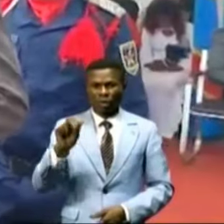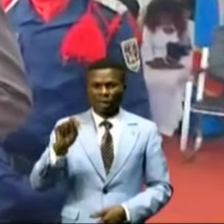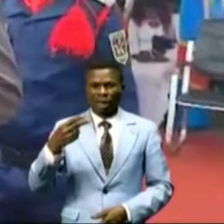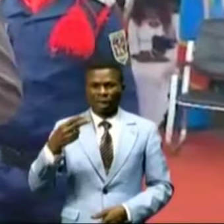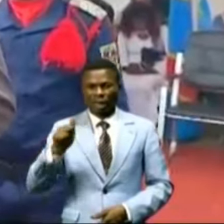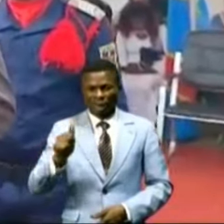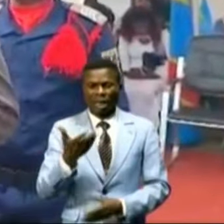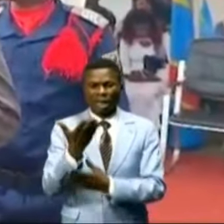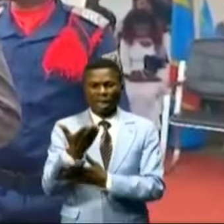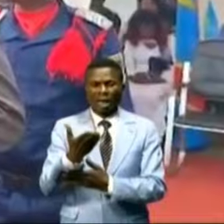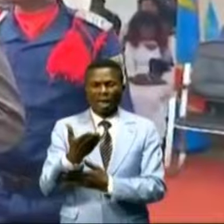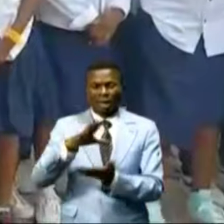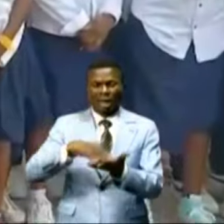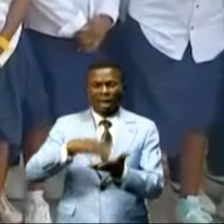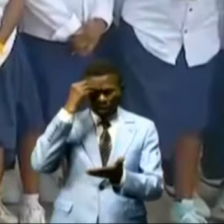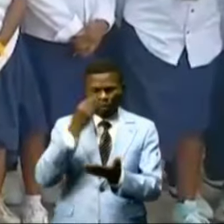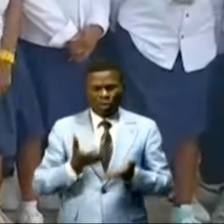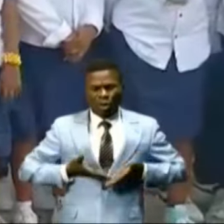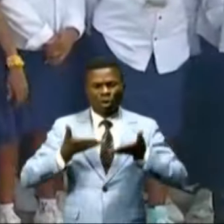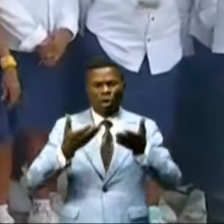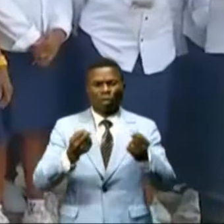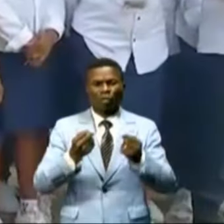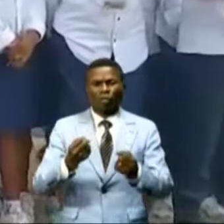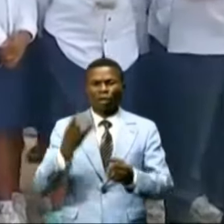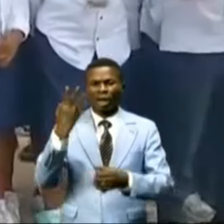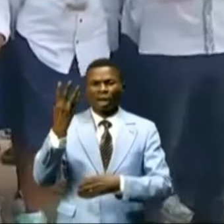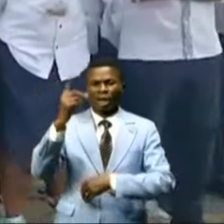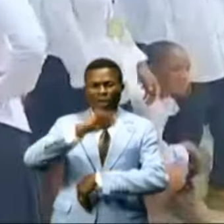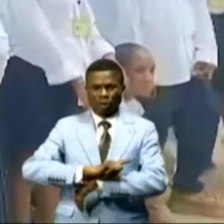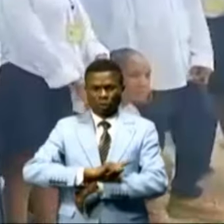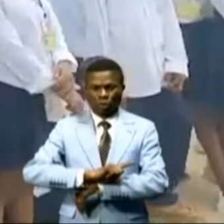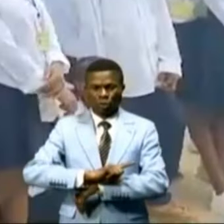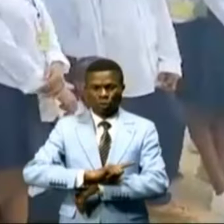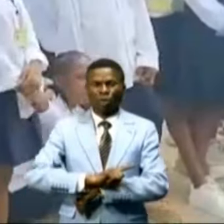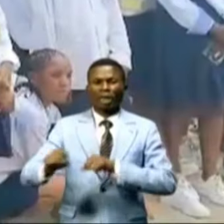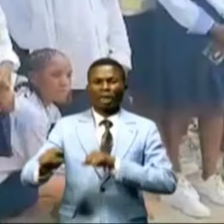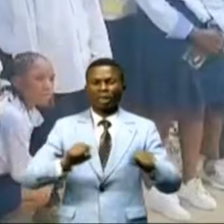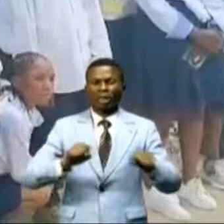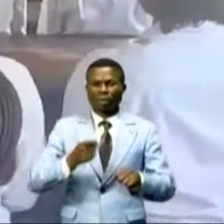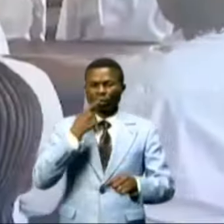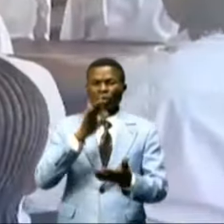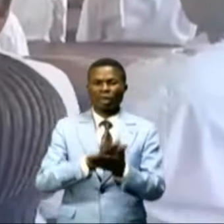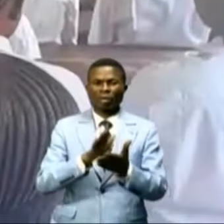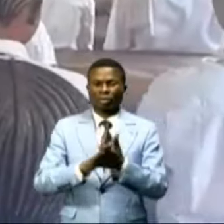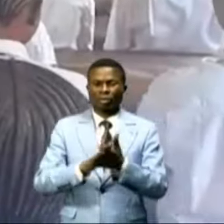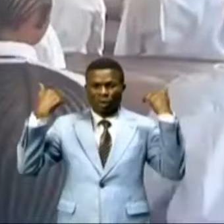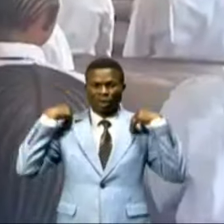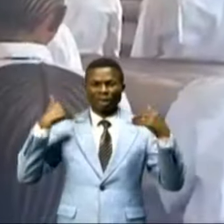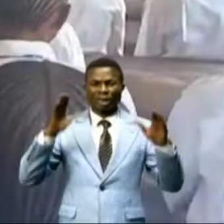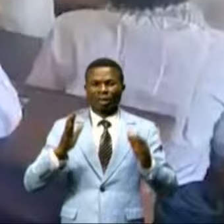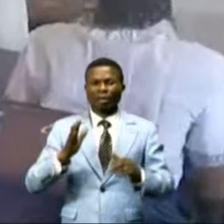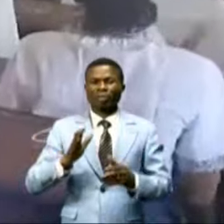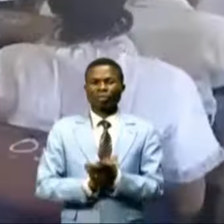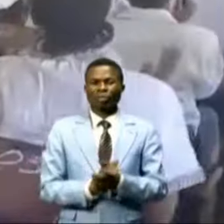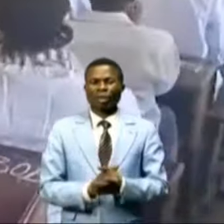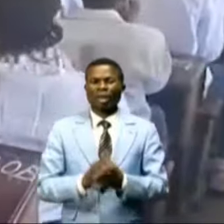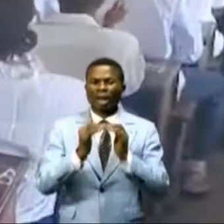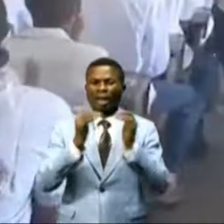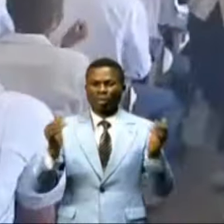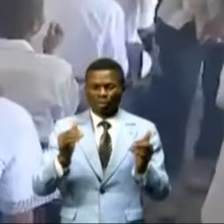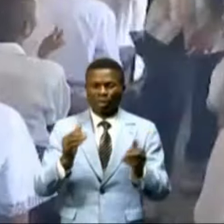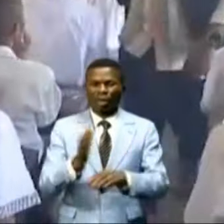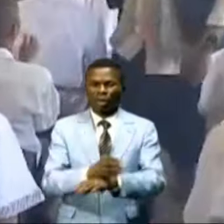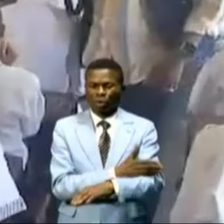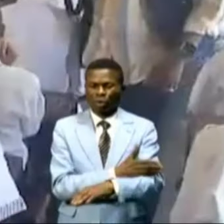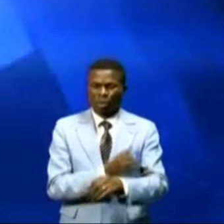de concentration durant ces jours d'examen avant de remercier le chef de l'État pour le retour de la paix qui a facilité les bons déroulements de